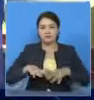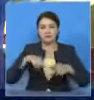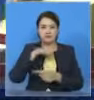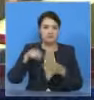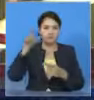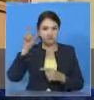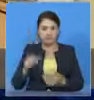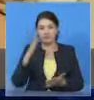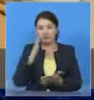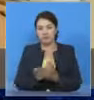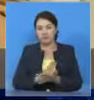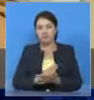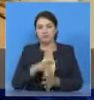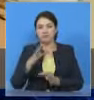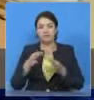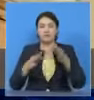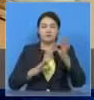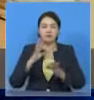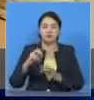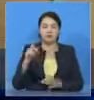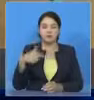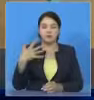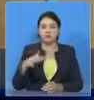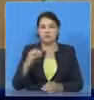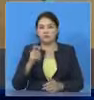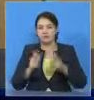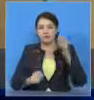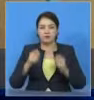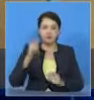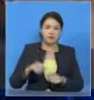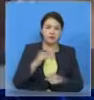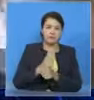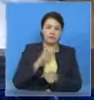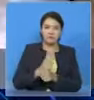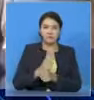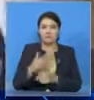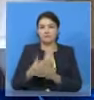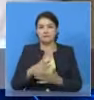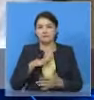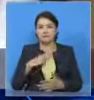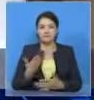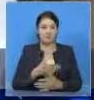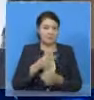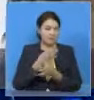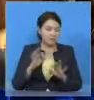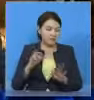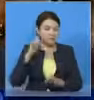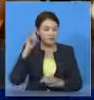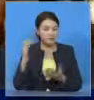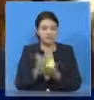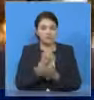бар. Мұнда тәулігіне 150 литр, ал айына 3000 литр қымыз өндіріледі. Қымызды көбіне пісудің ерекше әдісін ойлап